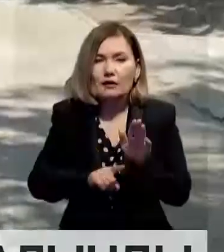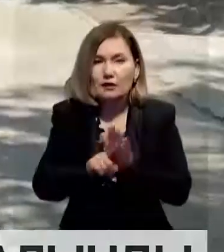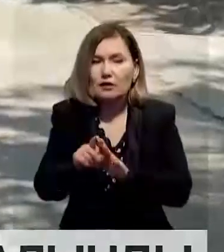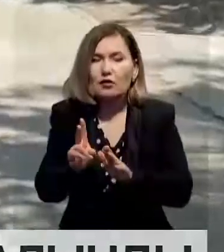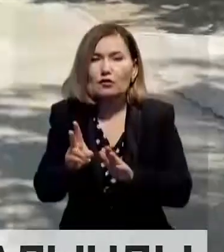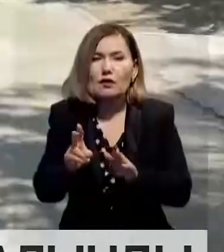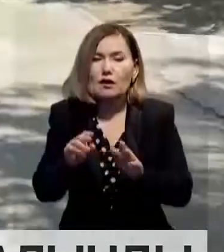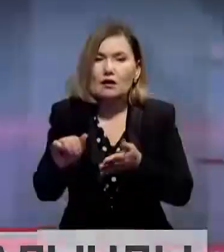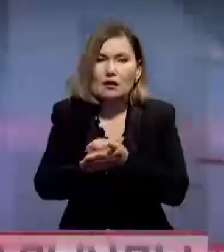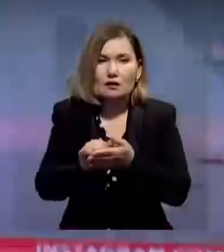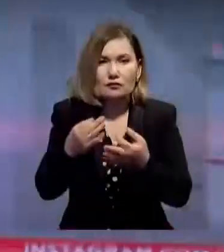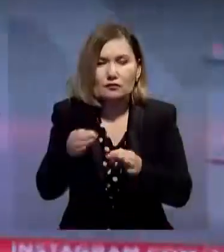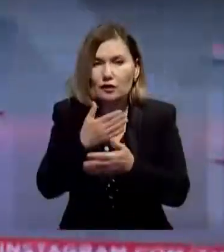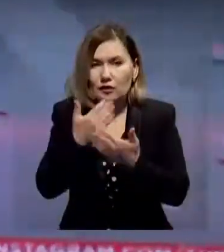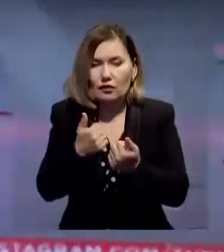олардың.